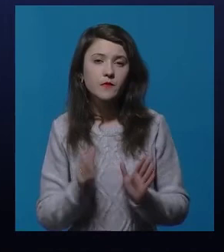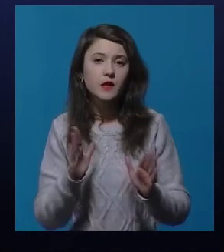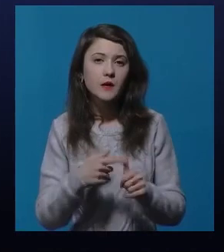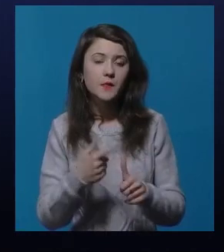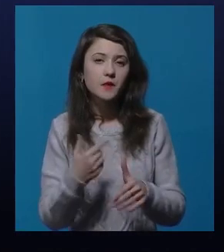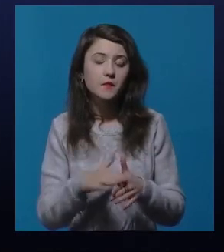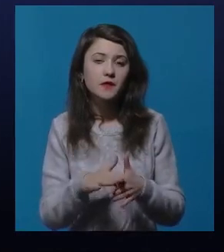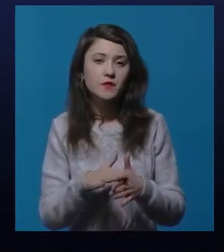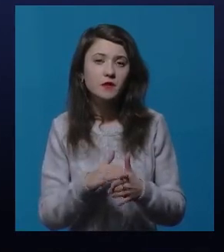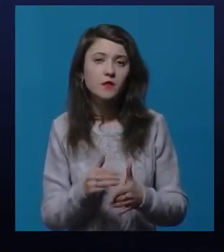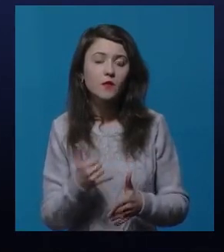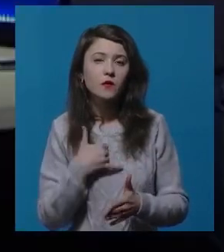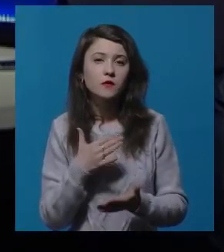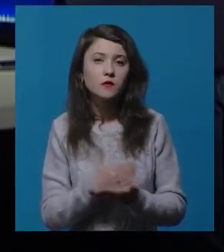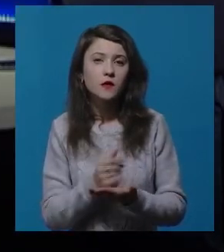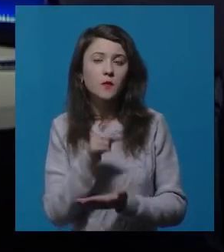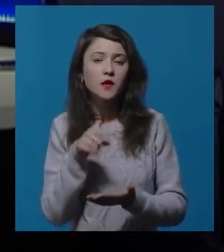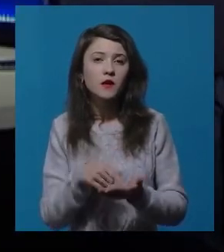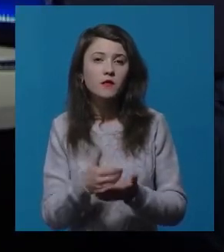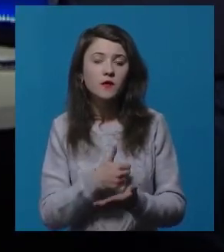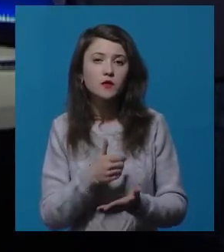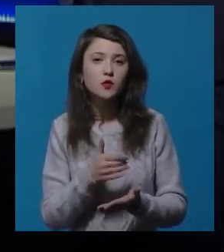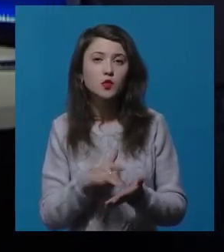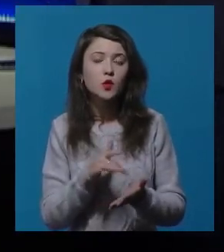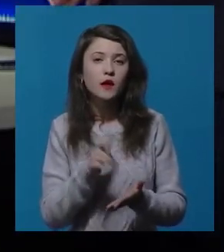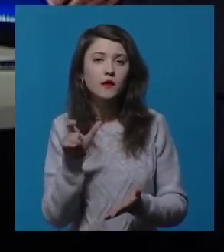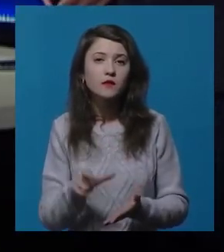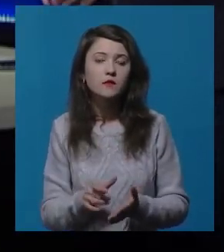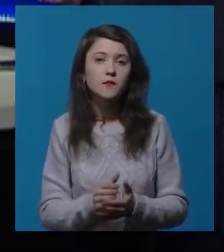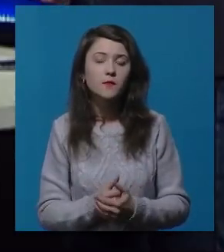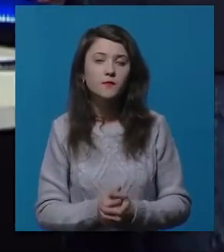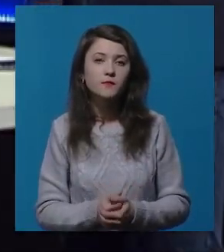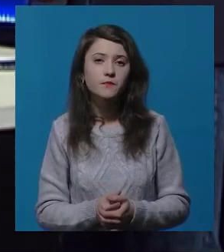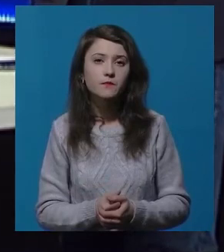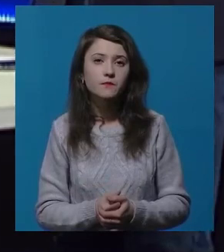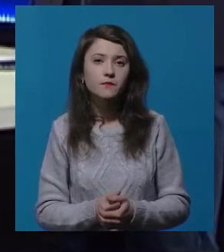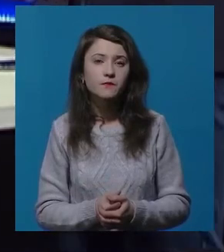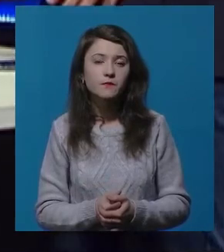прізвище. У нас є та питання від журналіста, пропоную послухати, так? Так.